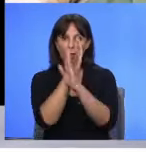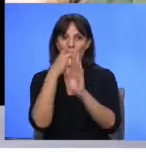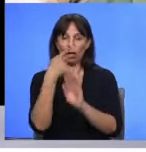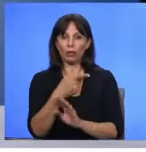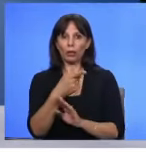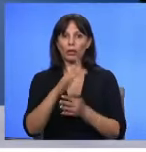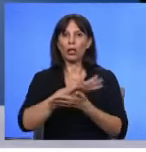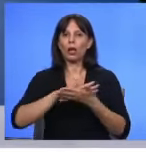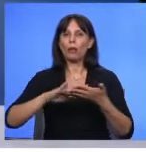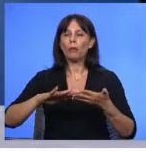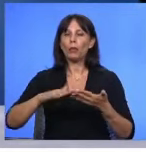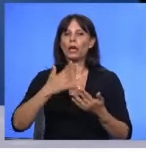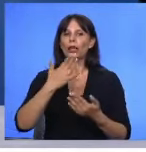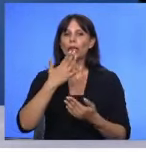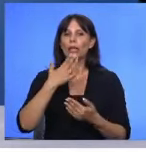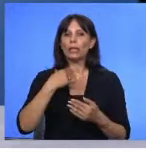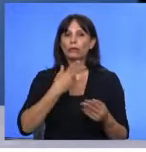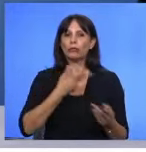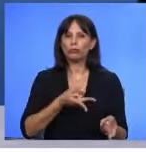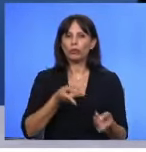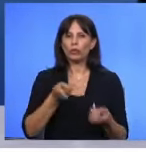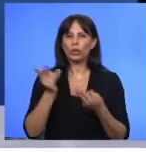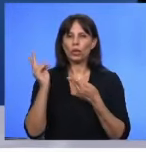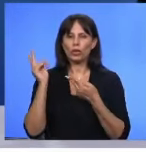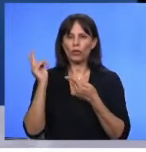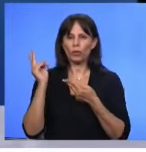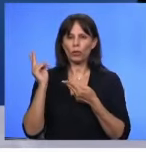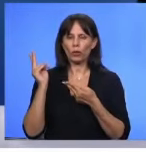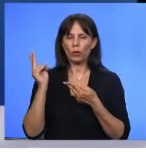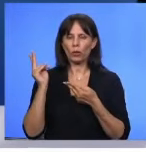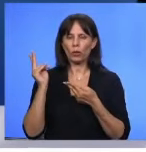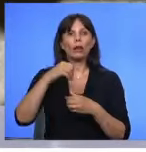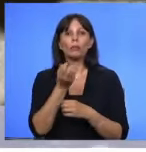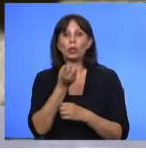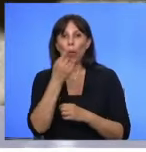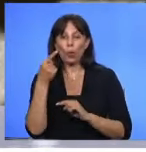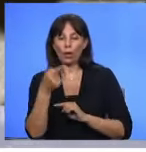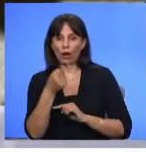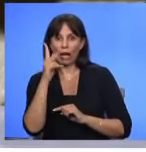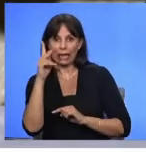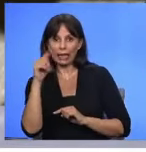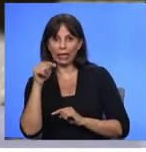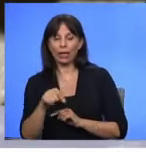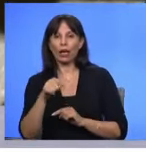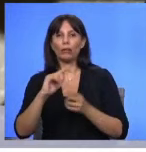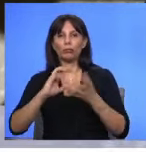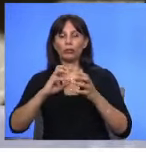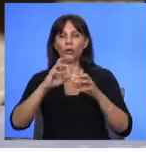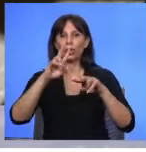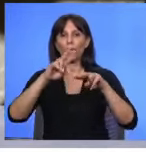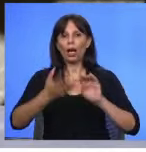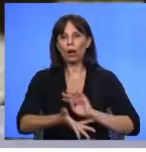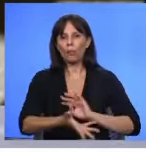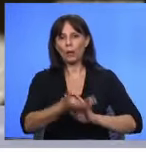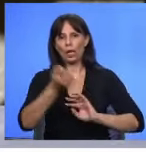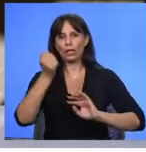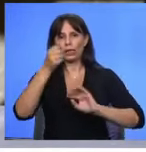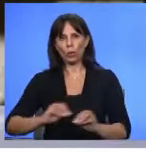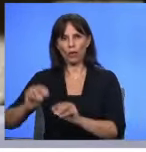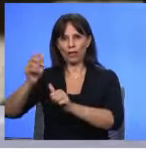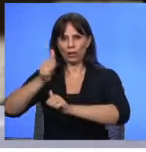ישראלי מפונה כאמור במצב קשה לבית חולים מקומי בתוך קלקיליה. אחר כך בסופו של דבר מחלצים אותו כוחות צה"ל,